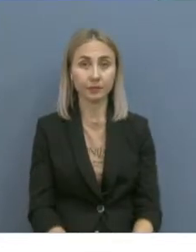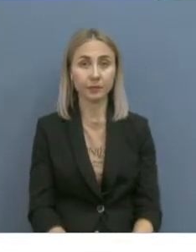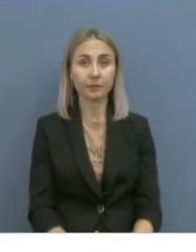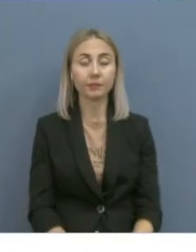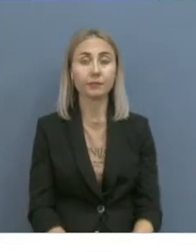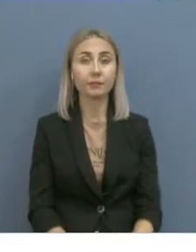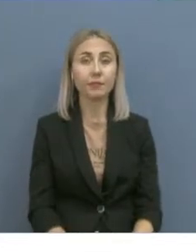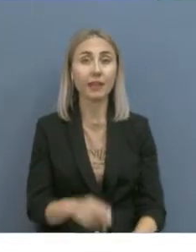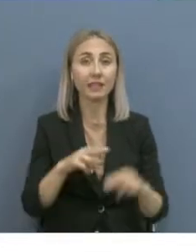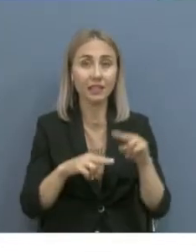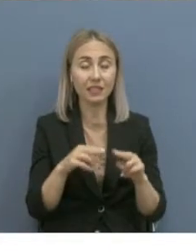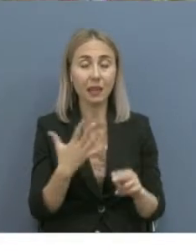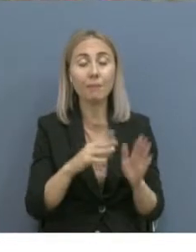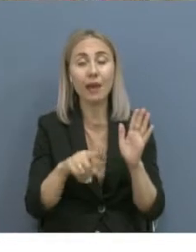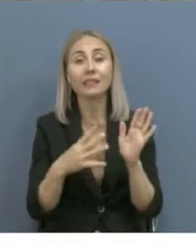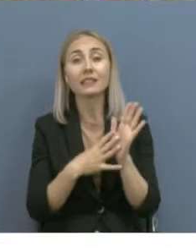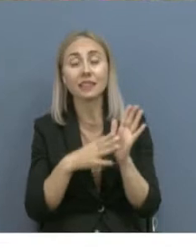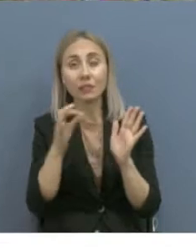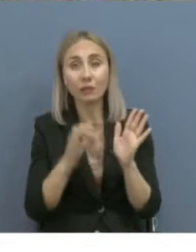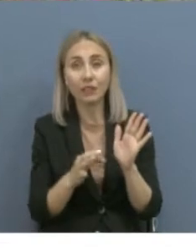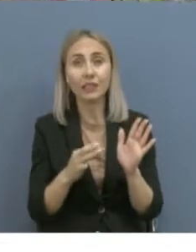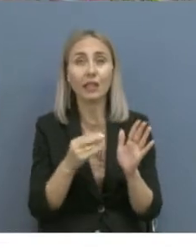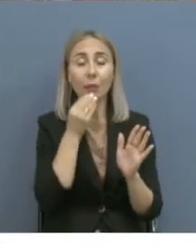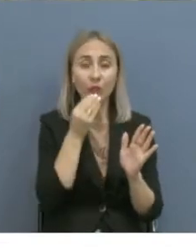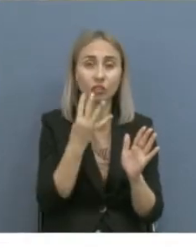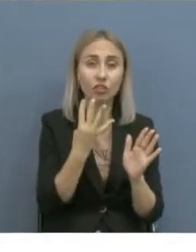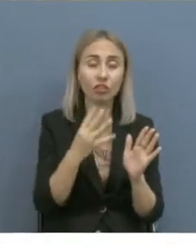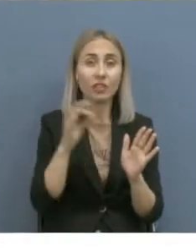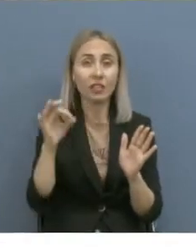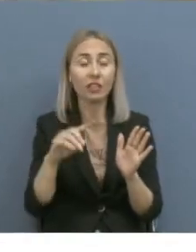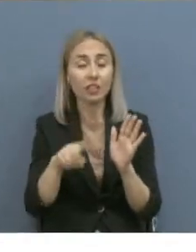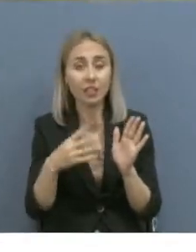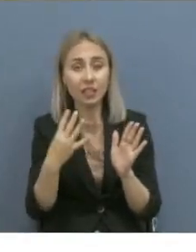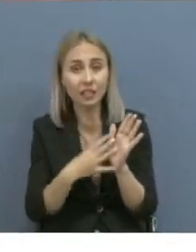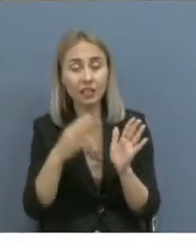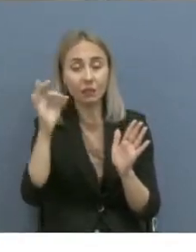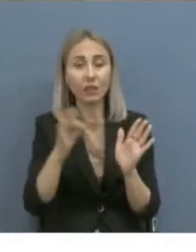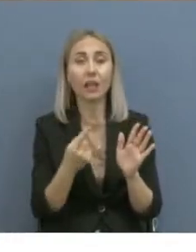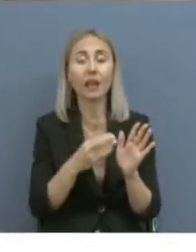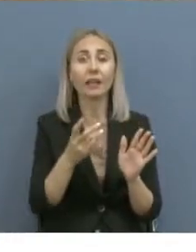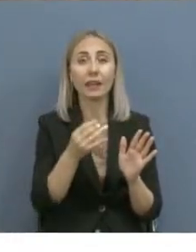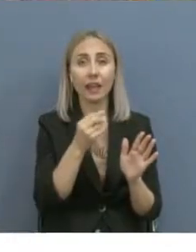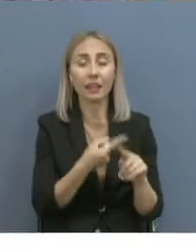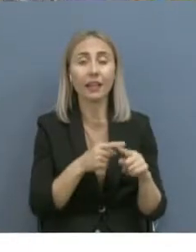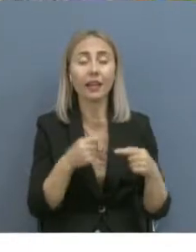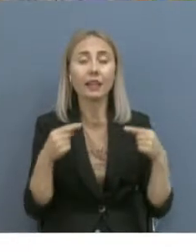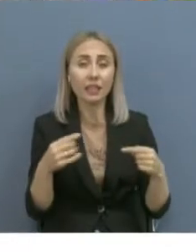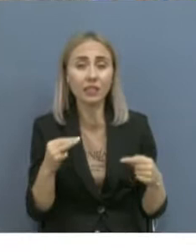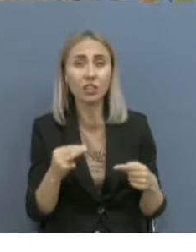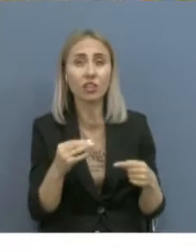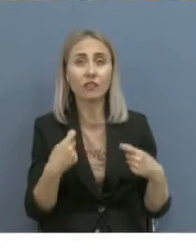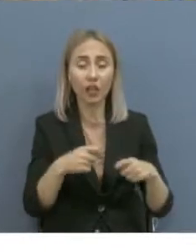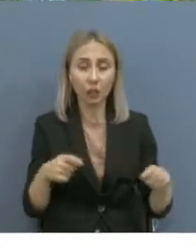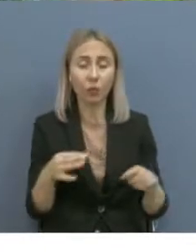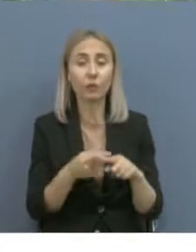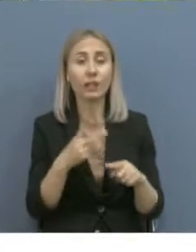тасымалы 41%-ға көбейген, ал инфляция 6,7%-ға тең, яғни жоспарлы межеден әлде қайда жоғары. Бұл азық-түлік